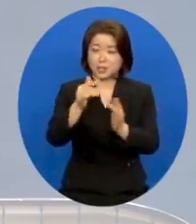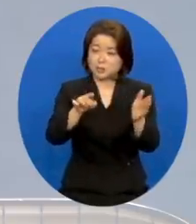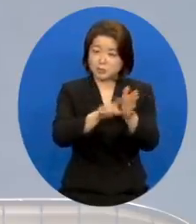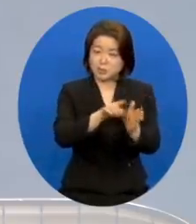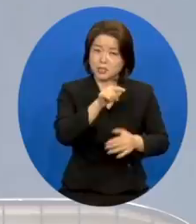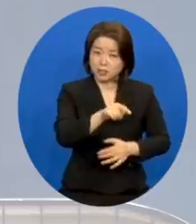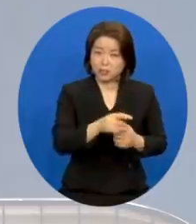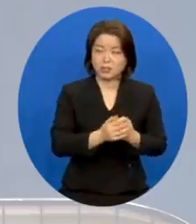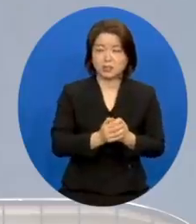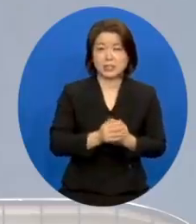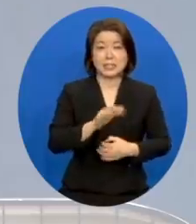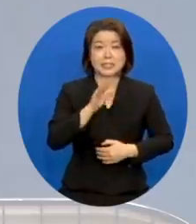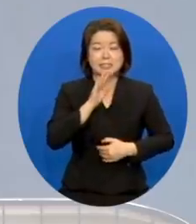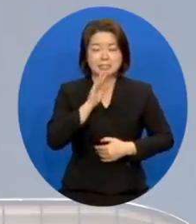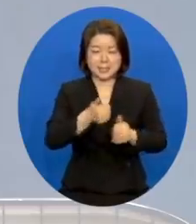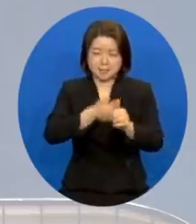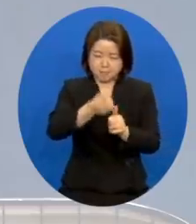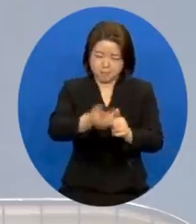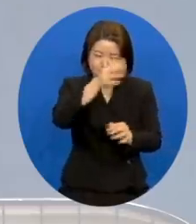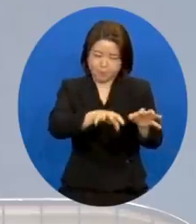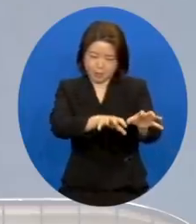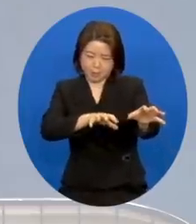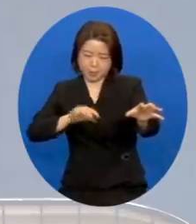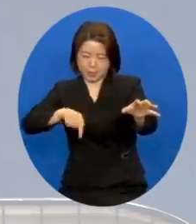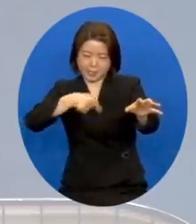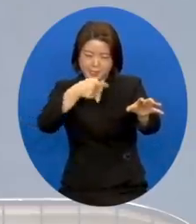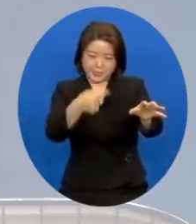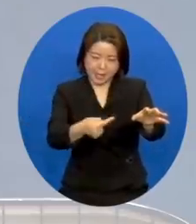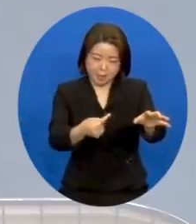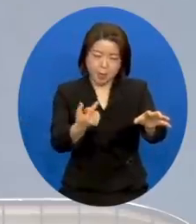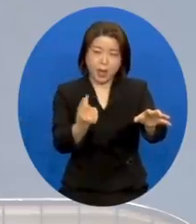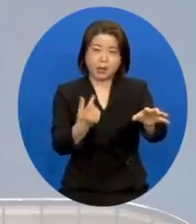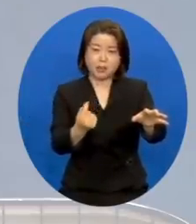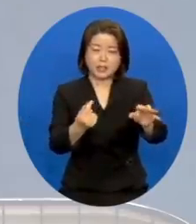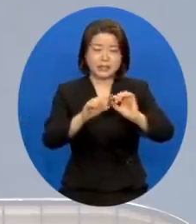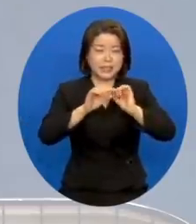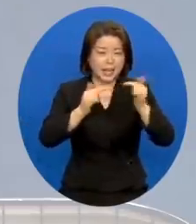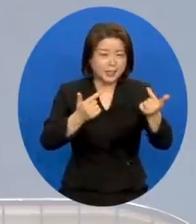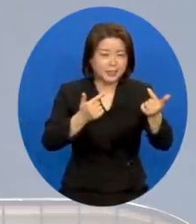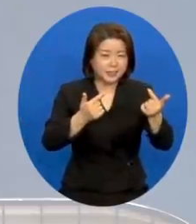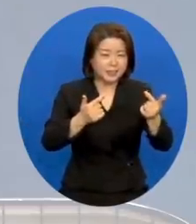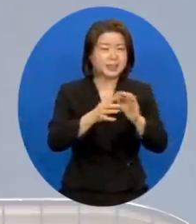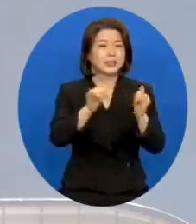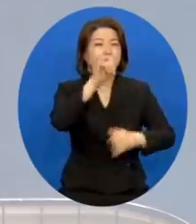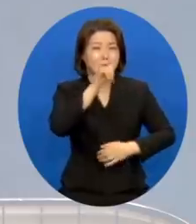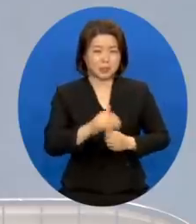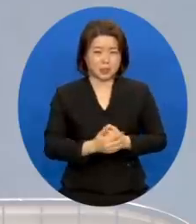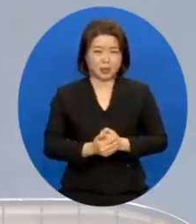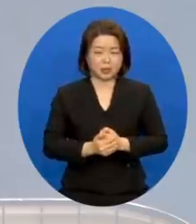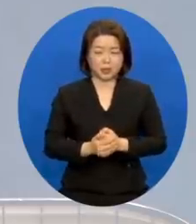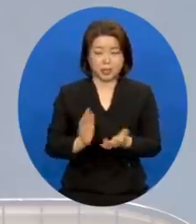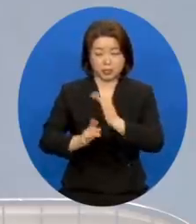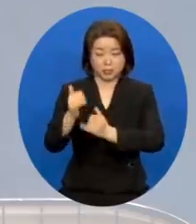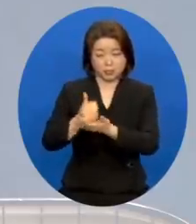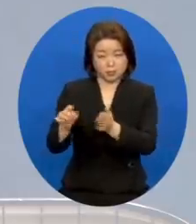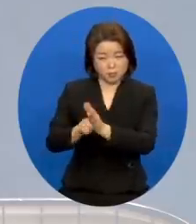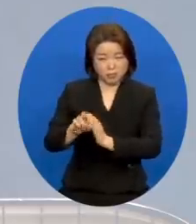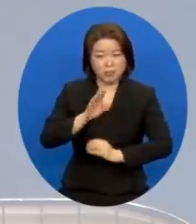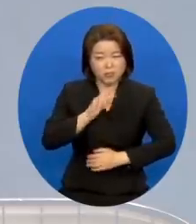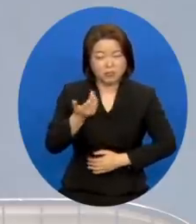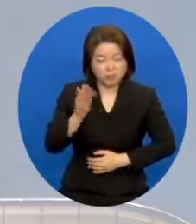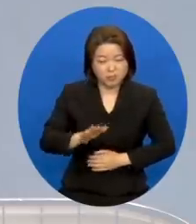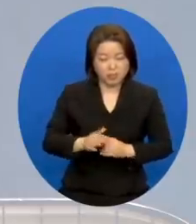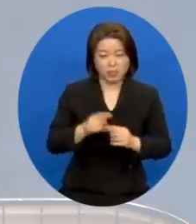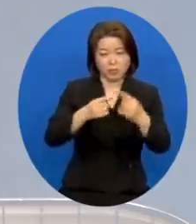진짜 개선 행렬 속에 참여하는 것 같은 느낌이 안 되는 사람이 있어요 예수를 믿기 나는데 교회를